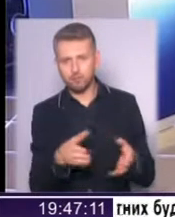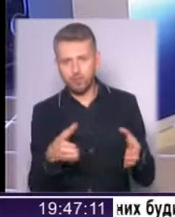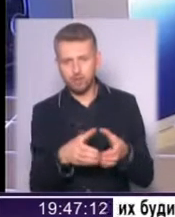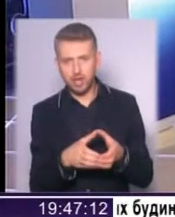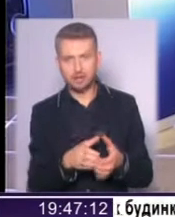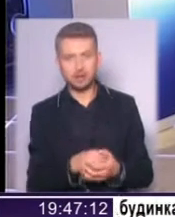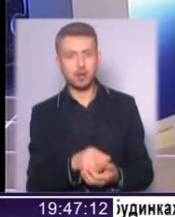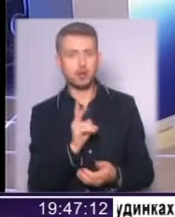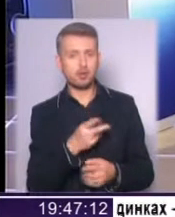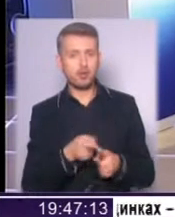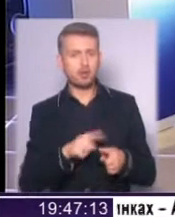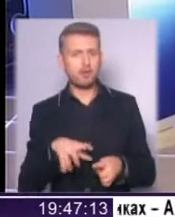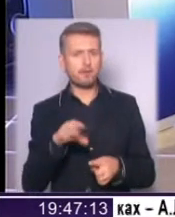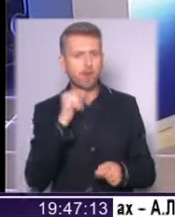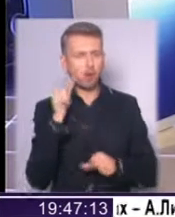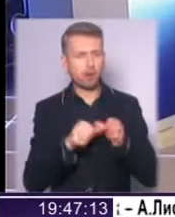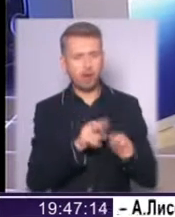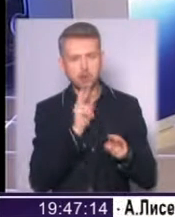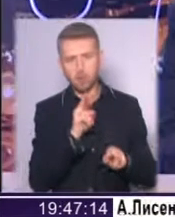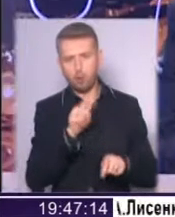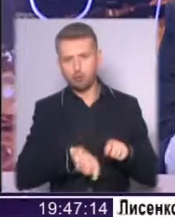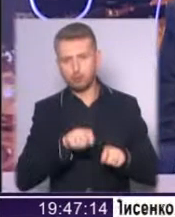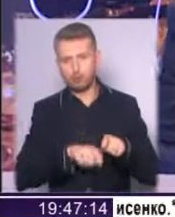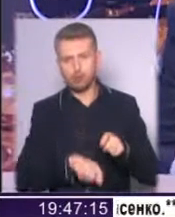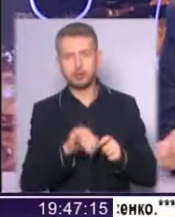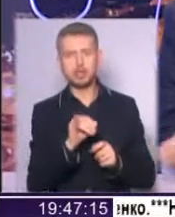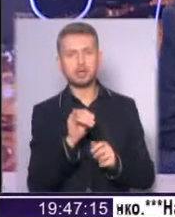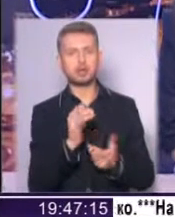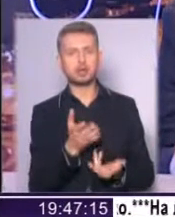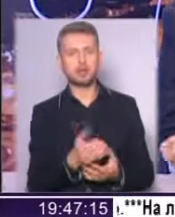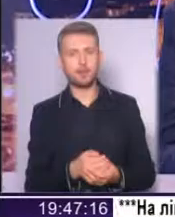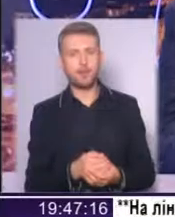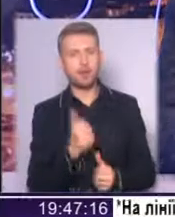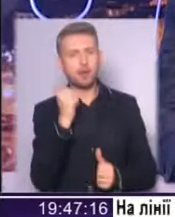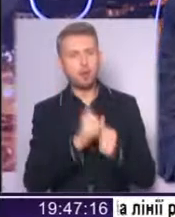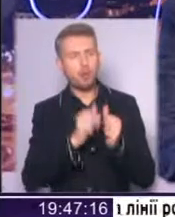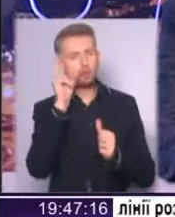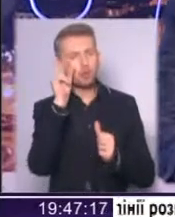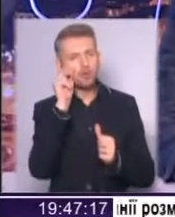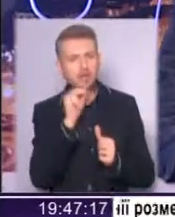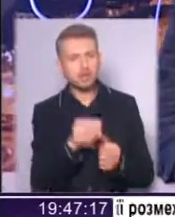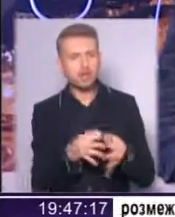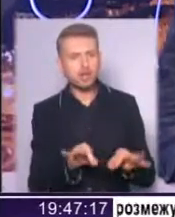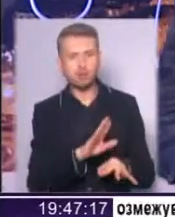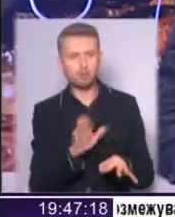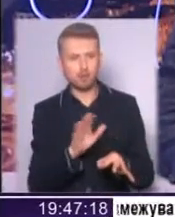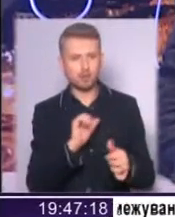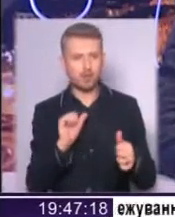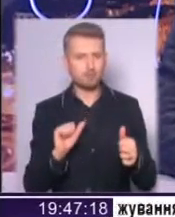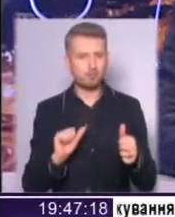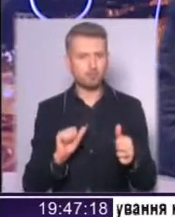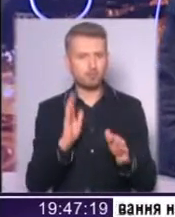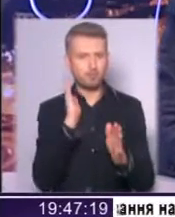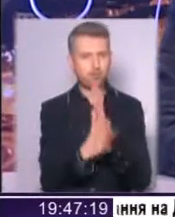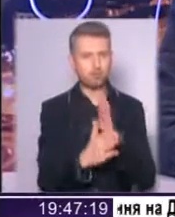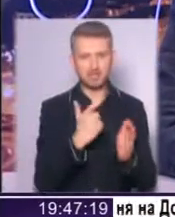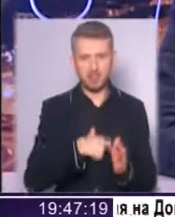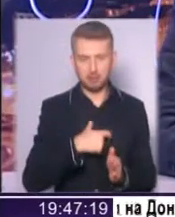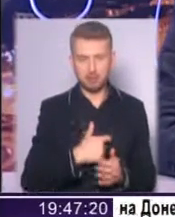не житимуть гідно і достойно. Тому що вони всі присмокталися до цього. От, і є там вже група, яка роками сидить в Мінфіні,